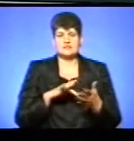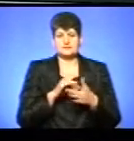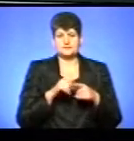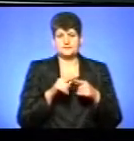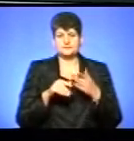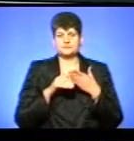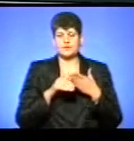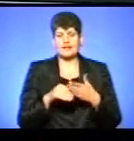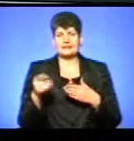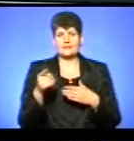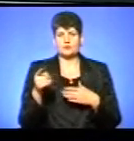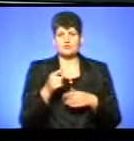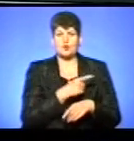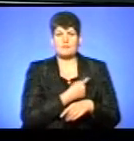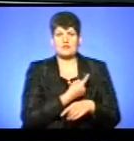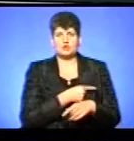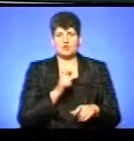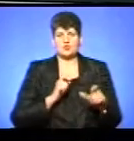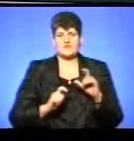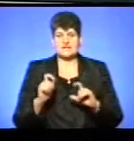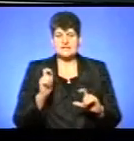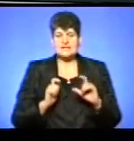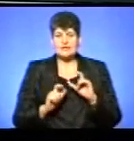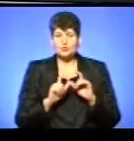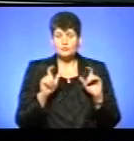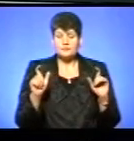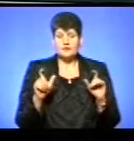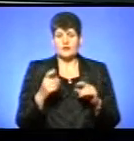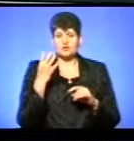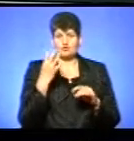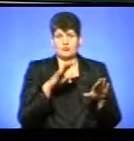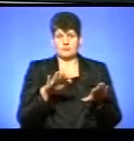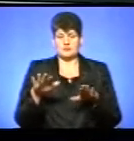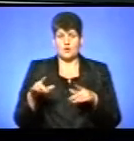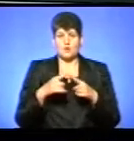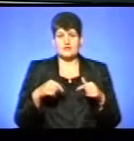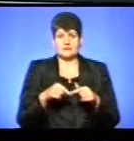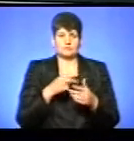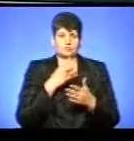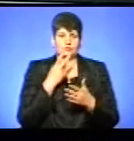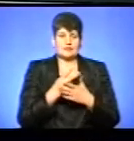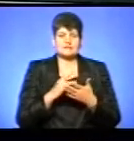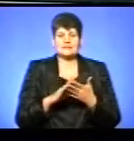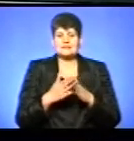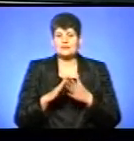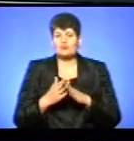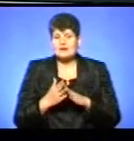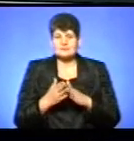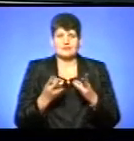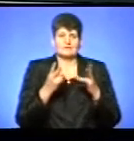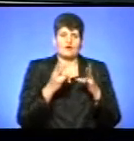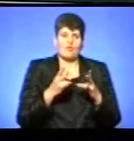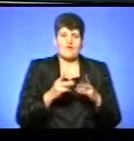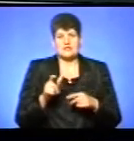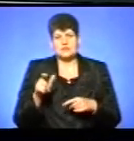медичної допомоги та Тернопільського медичного університету. На 4 локаціях організатори інсценізували ситуації, в яких травмувалися